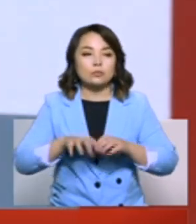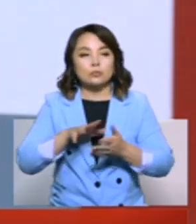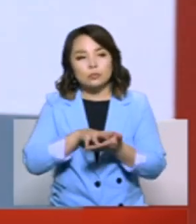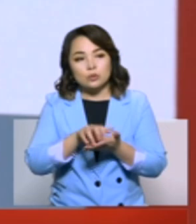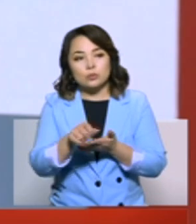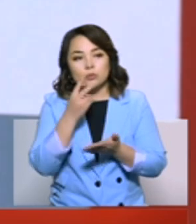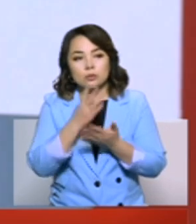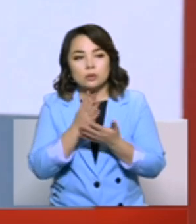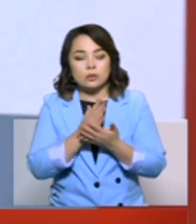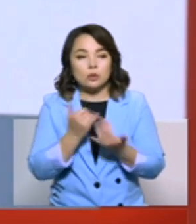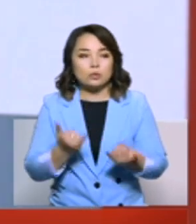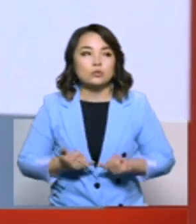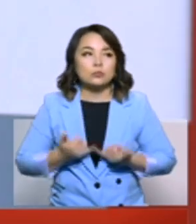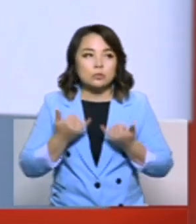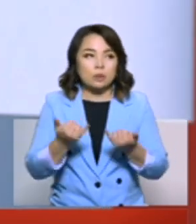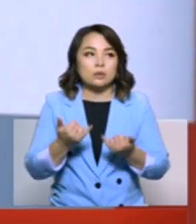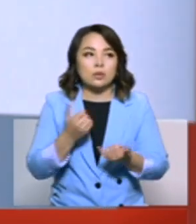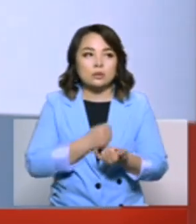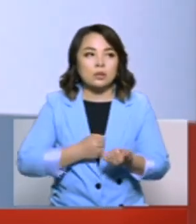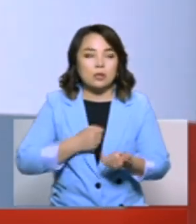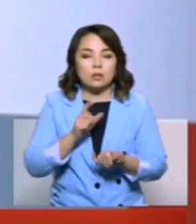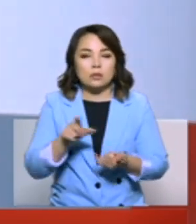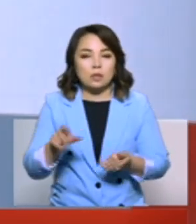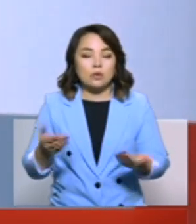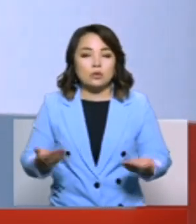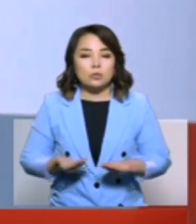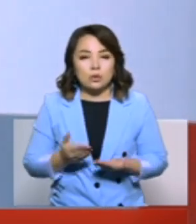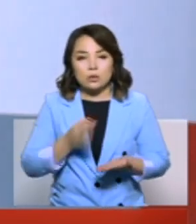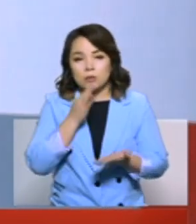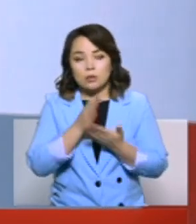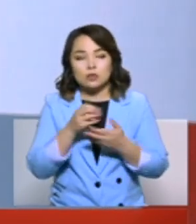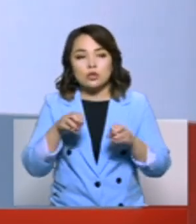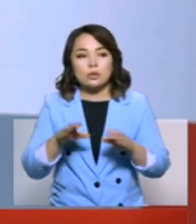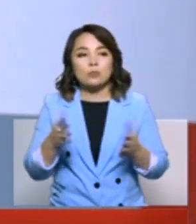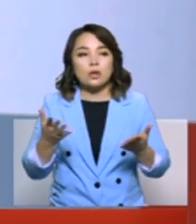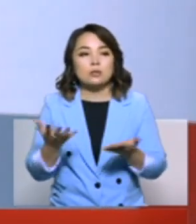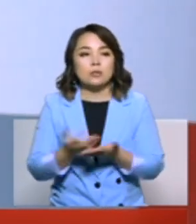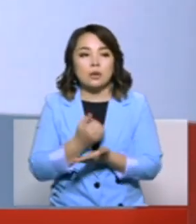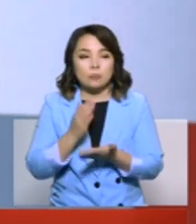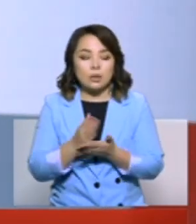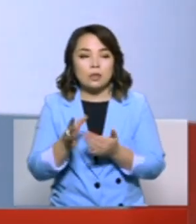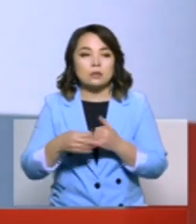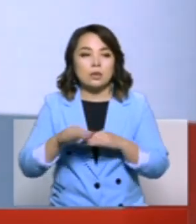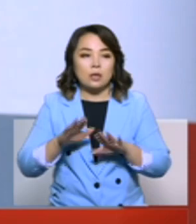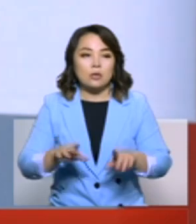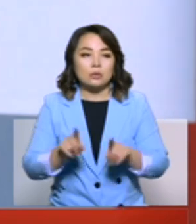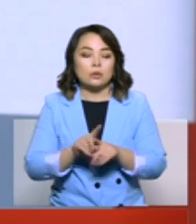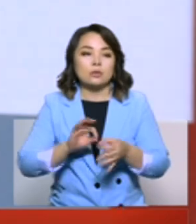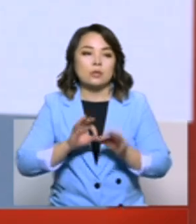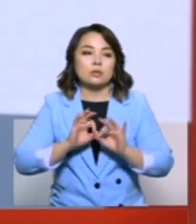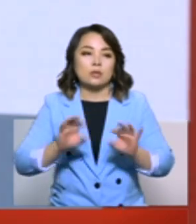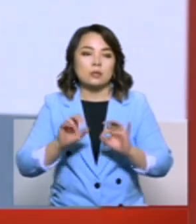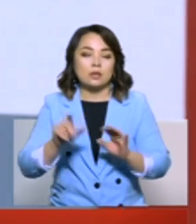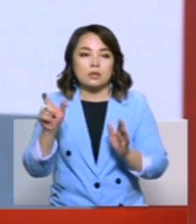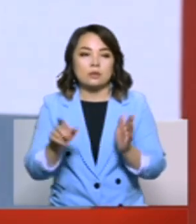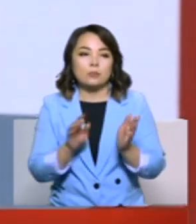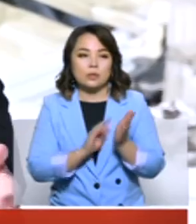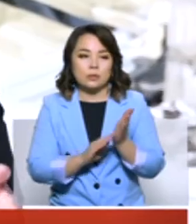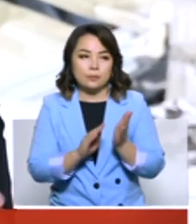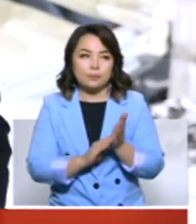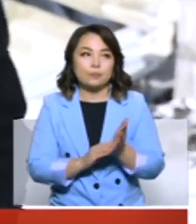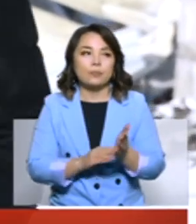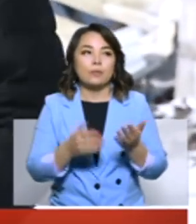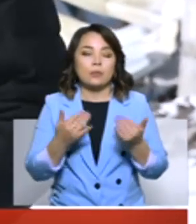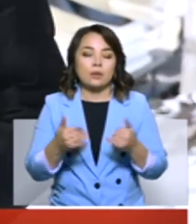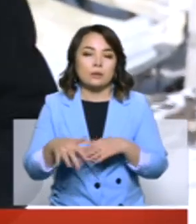ұсынған. Мұндай бастама тұрғындардың наразылығын тудырды. Бұл мәселе қалай шешімін таппақ? Өңірден Ержан Жақып толықтырады.